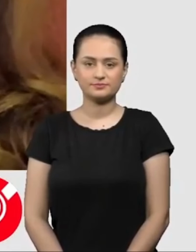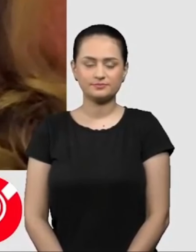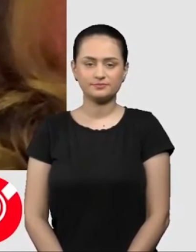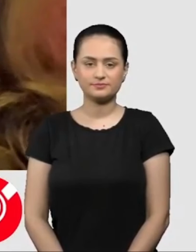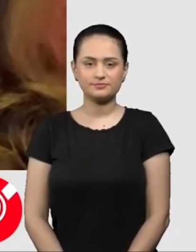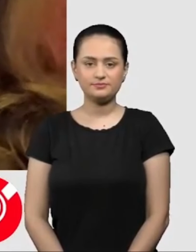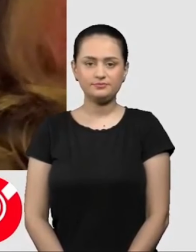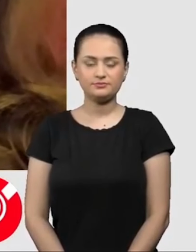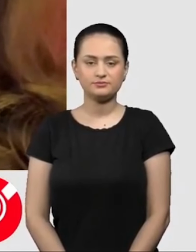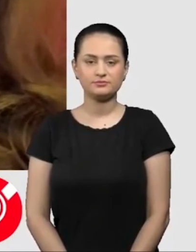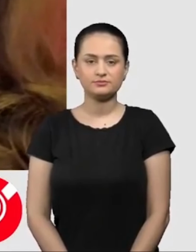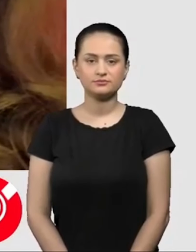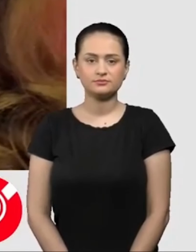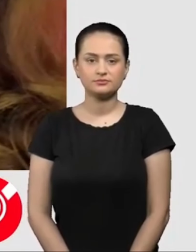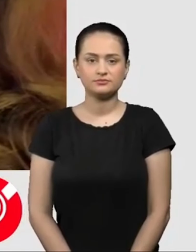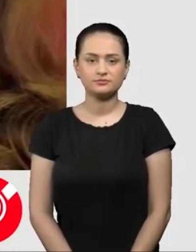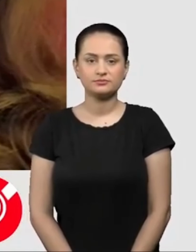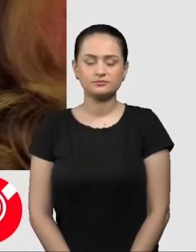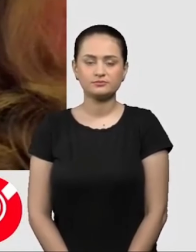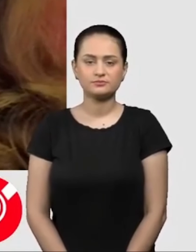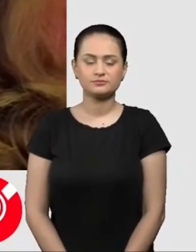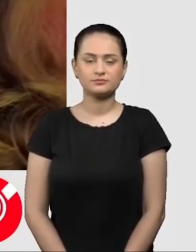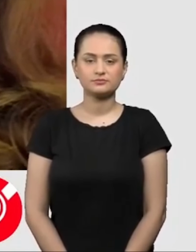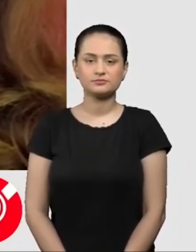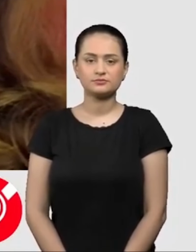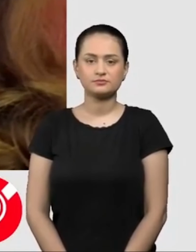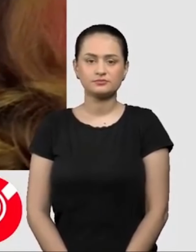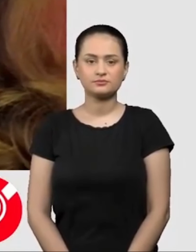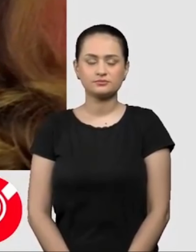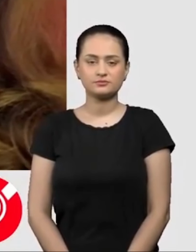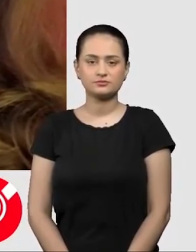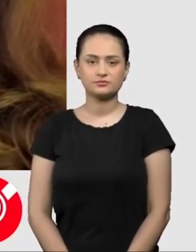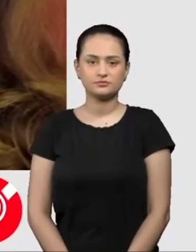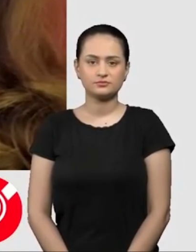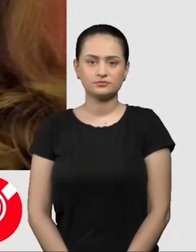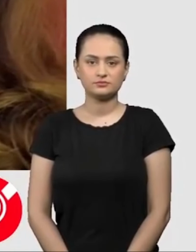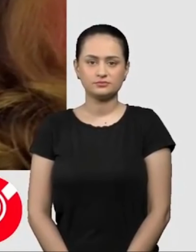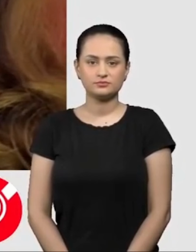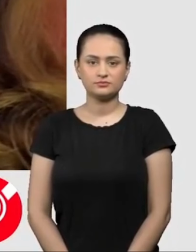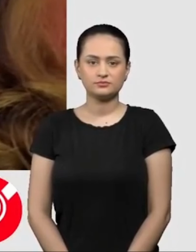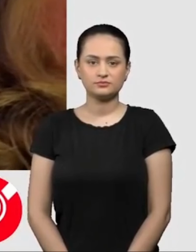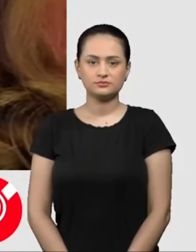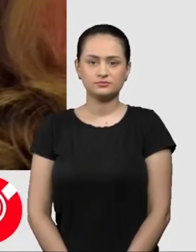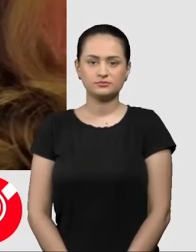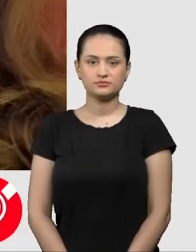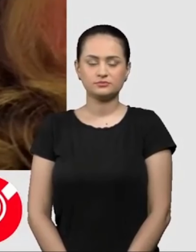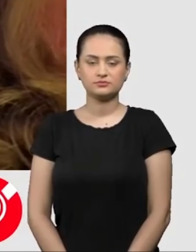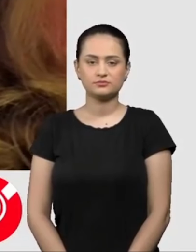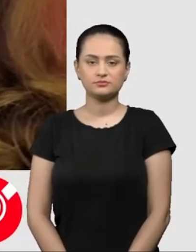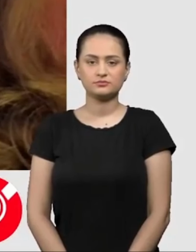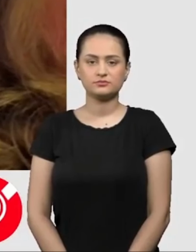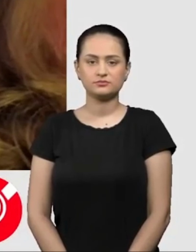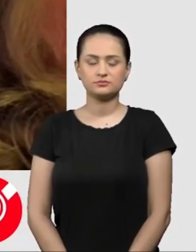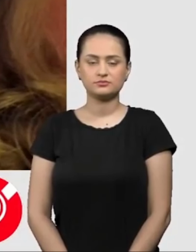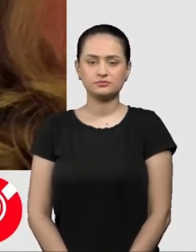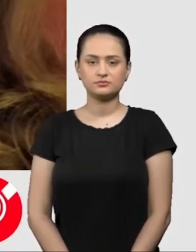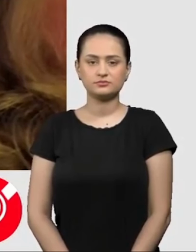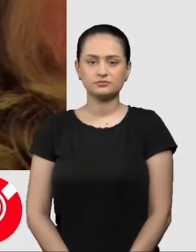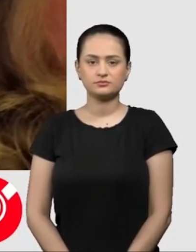Bună dimineața! Într-o zi atât de frumoasă, n-am cum să nu vă întreb de unde a pornit povestea asociației, pentru că sunt convins că este